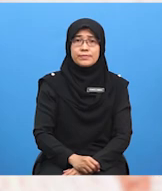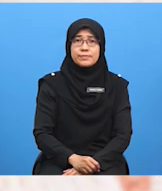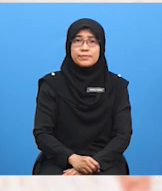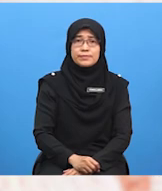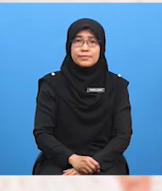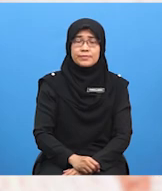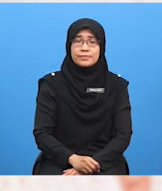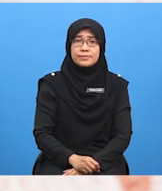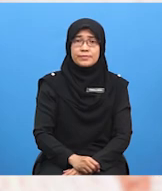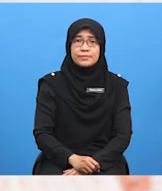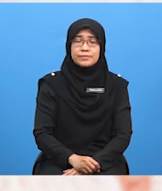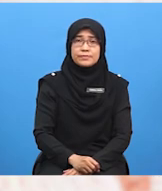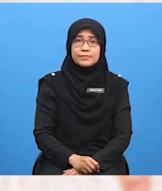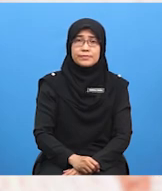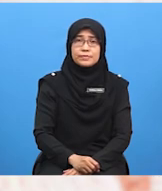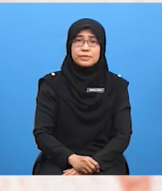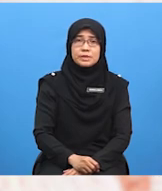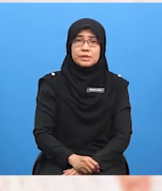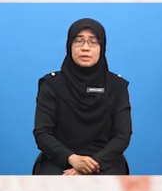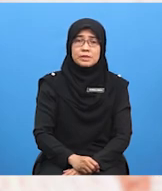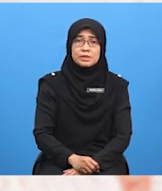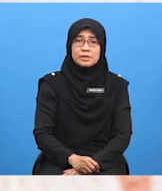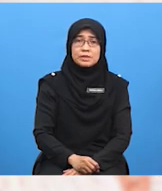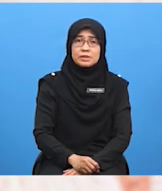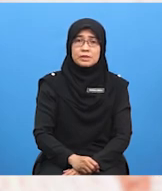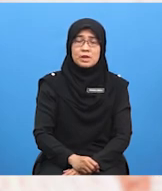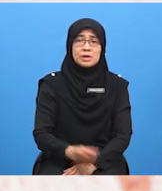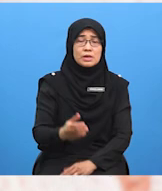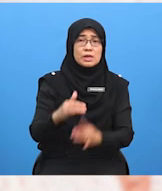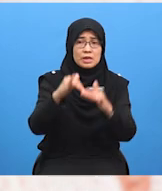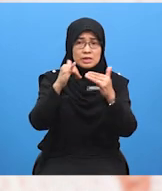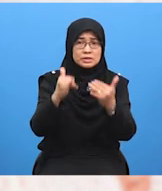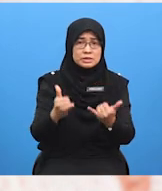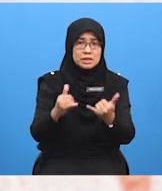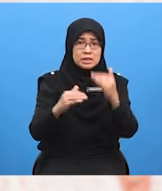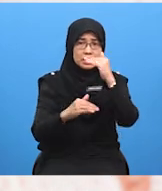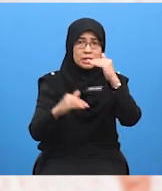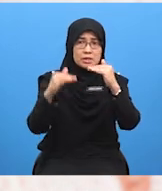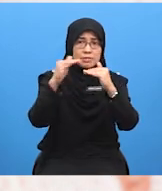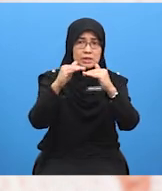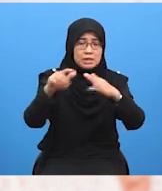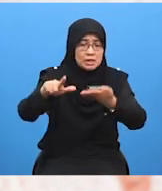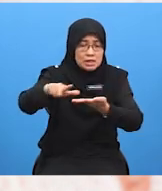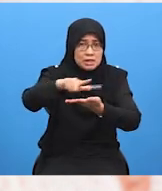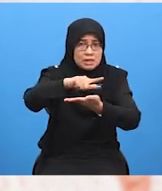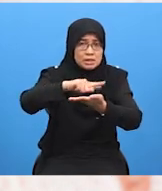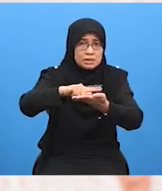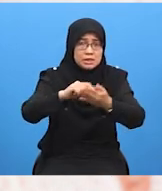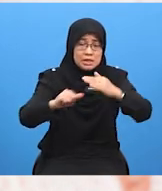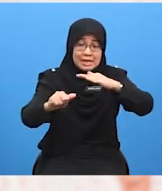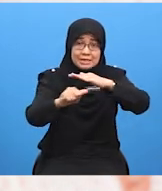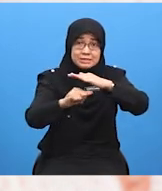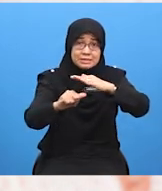perisian. Pada permulaan ini, mari kita bina litar asas menggunakan perisian ini.